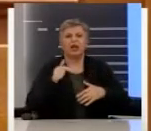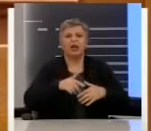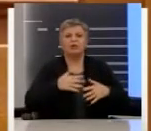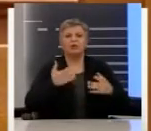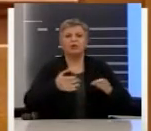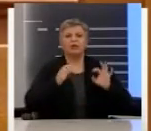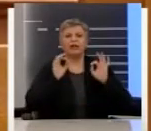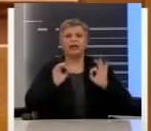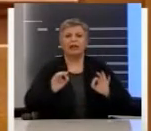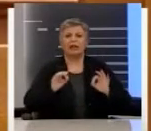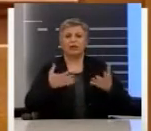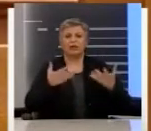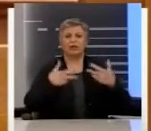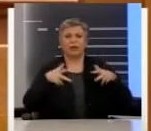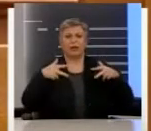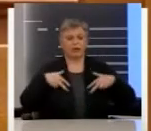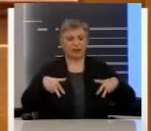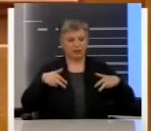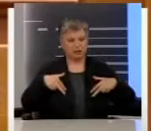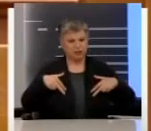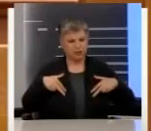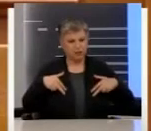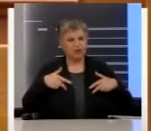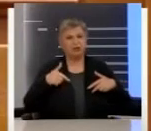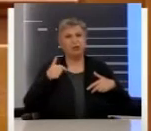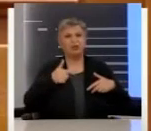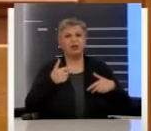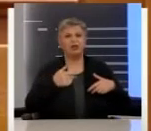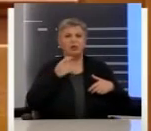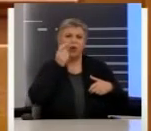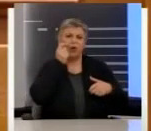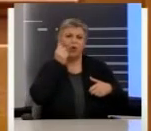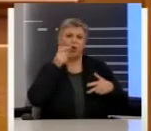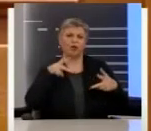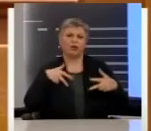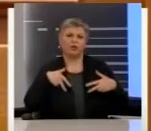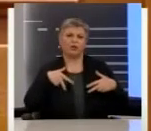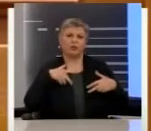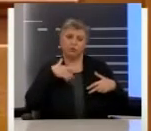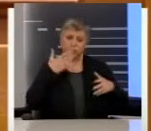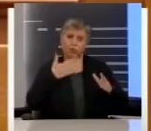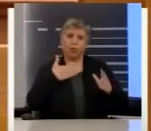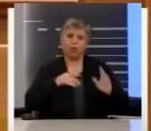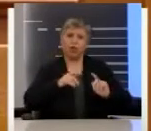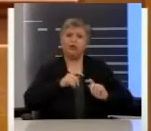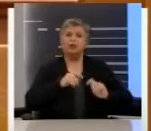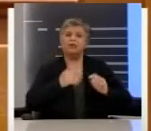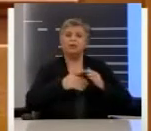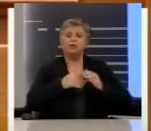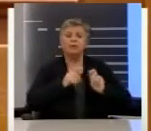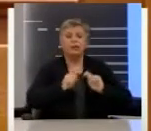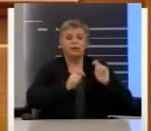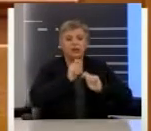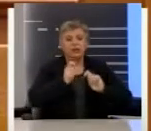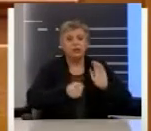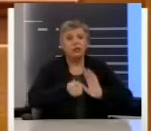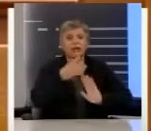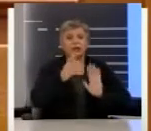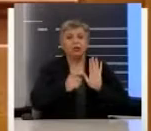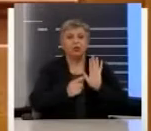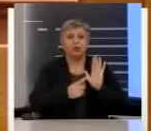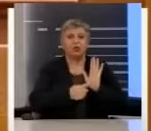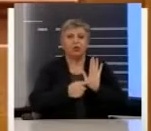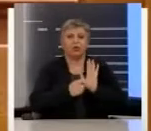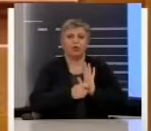Υπουργός και η κυβέρνηση να νομοθετήσει. Διότι δεν έχει να κάνει ούτε με